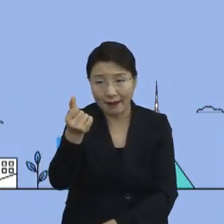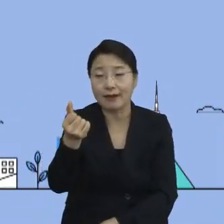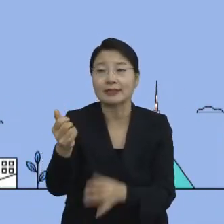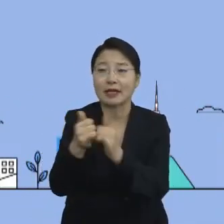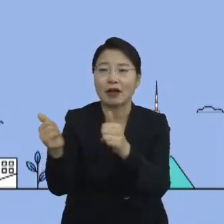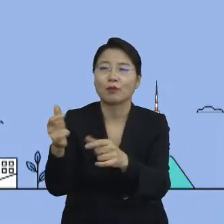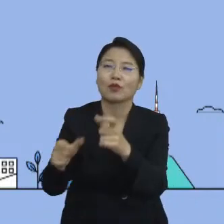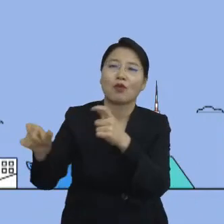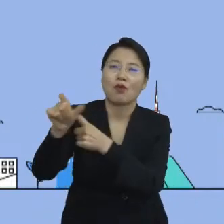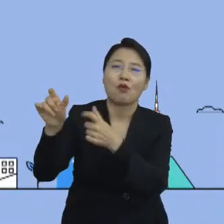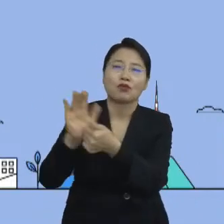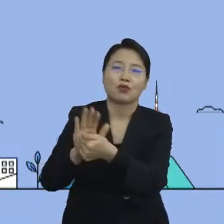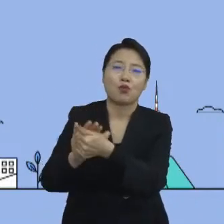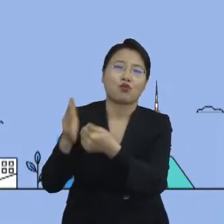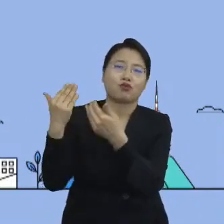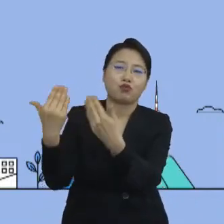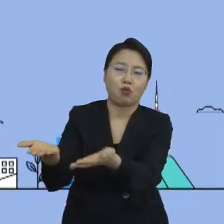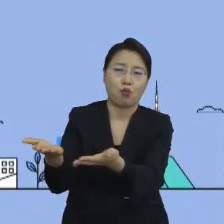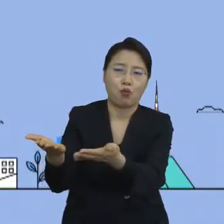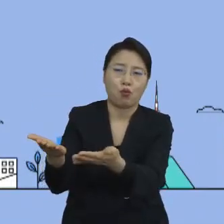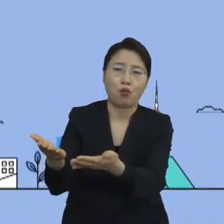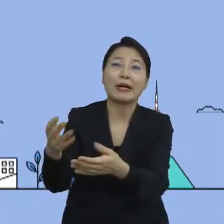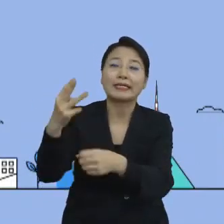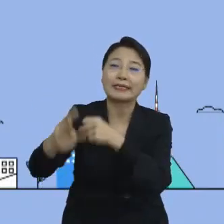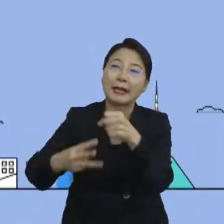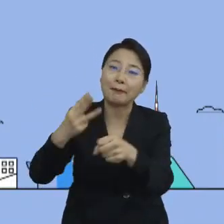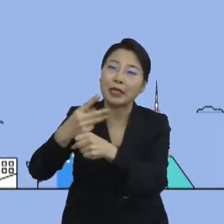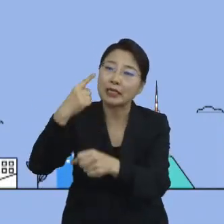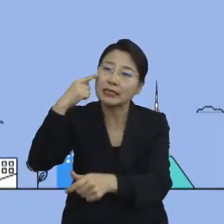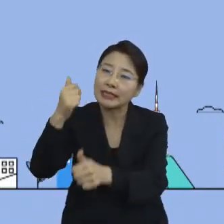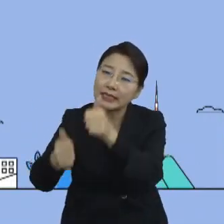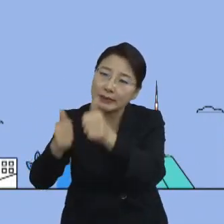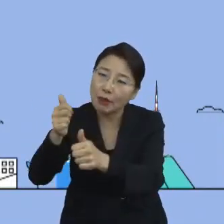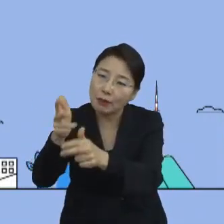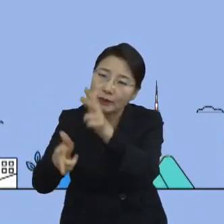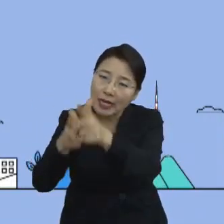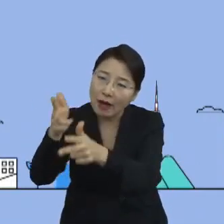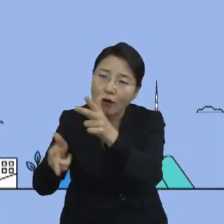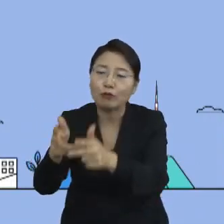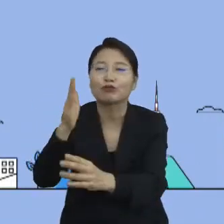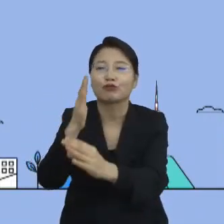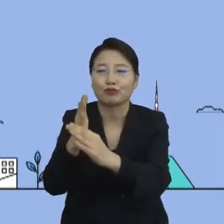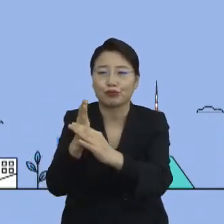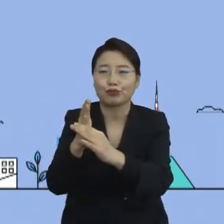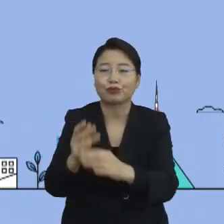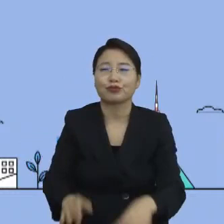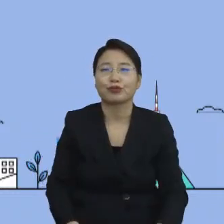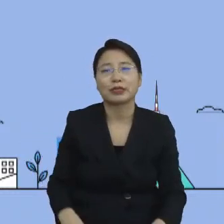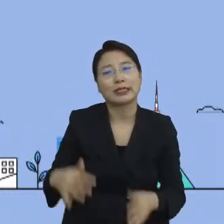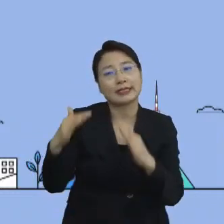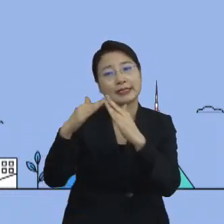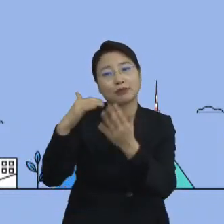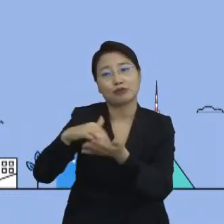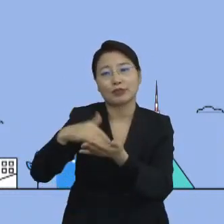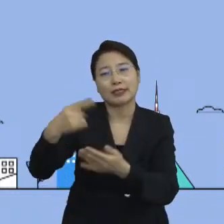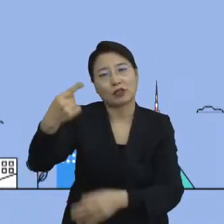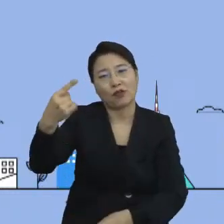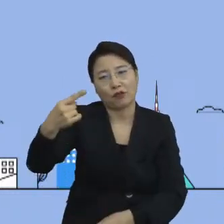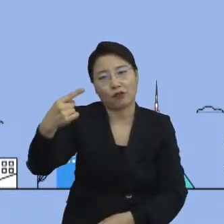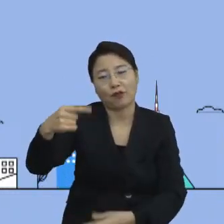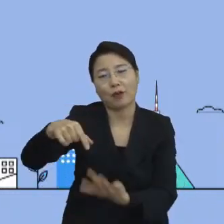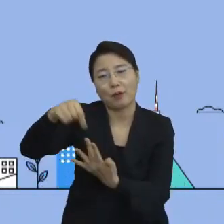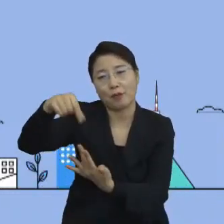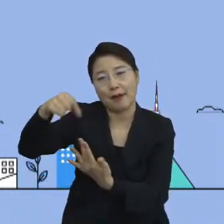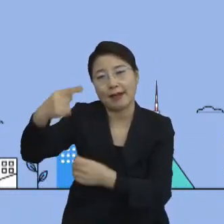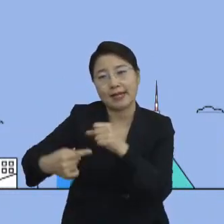걸로 제도를 바꿔서 3년짜리 한마디로 실험을 하고 있습니다. 한 1000가구 이상 선정을 해서. 그래서 지금